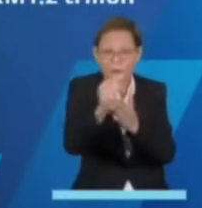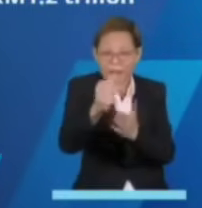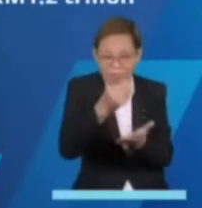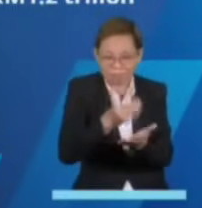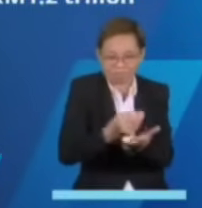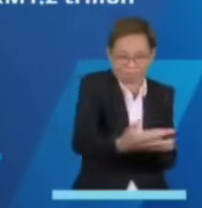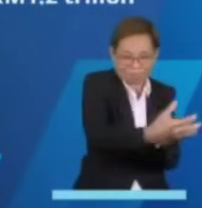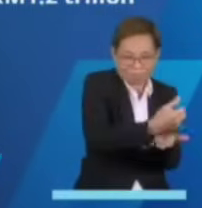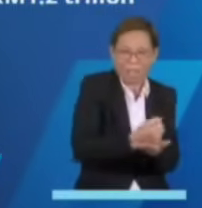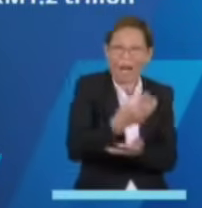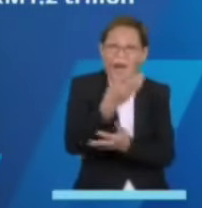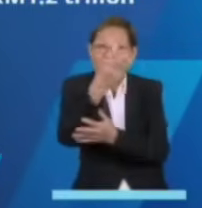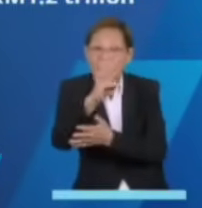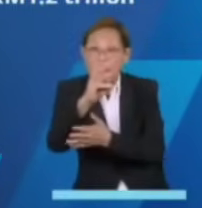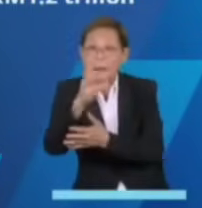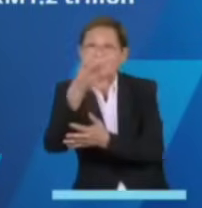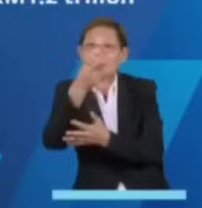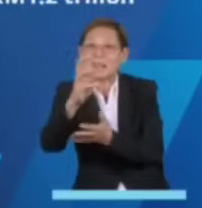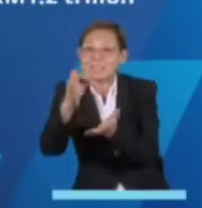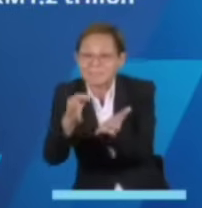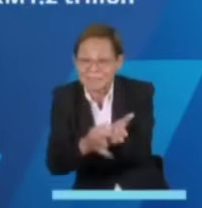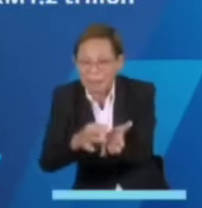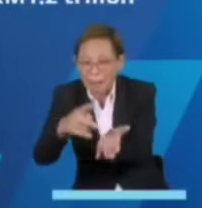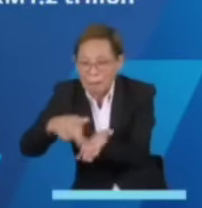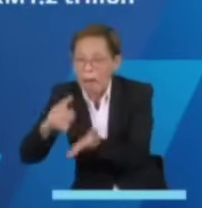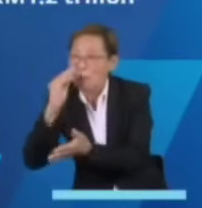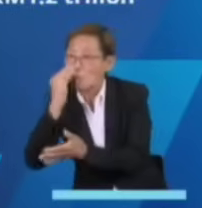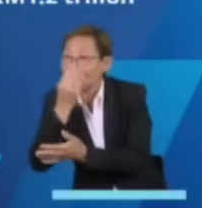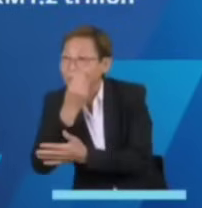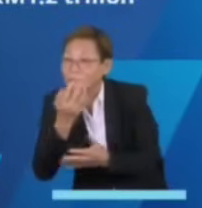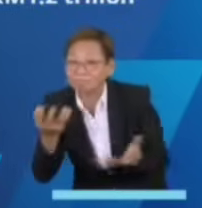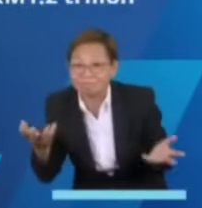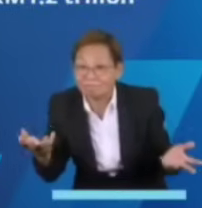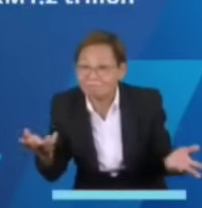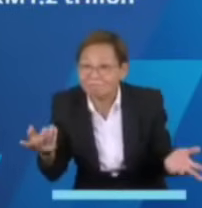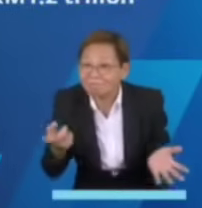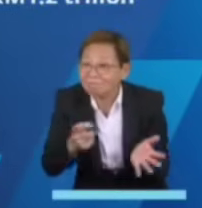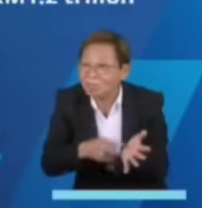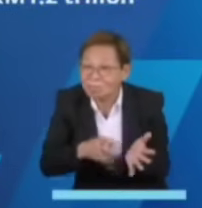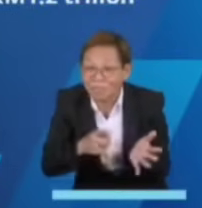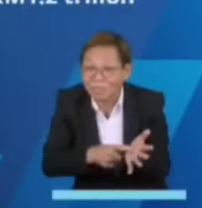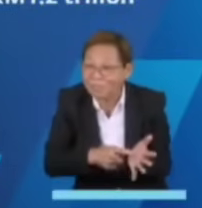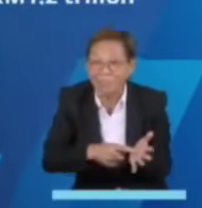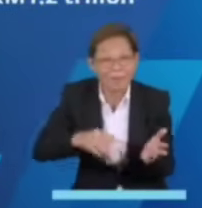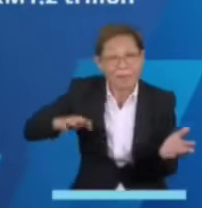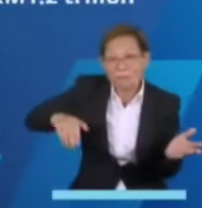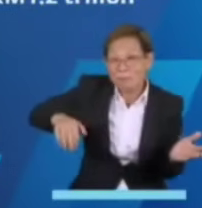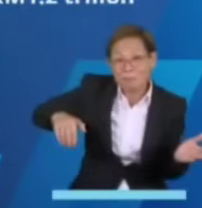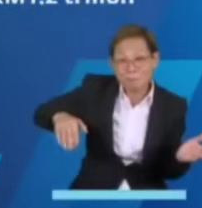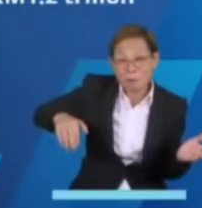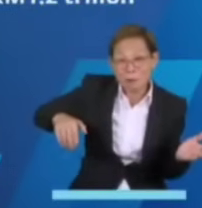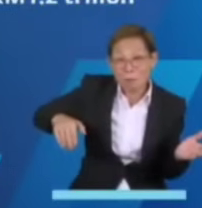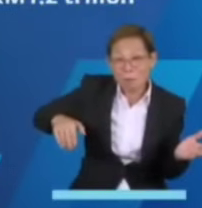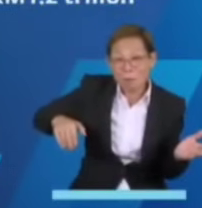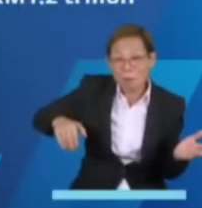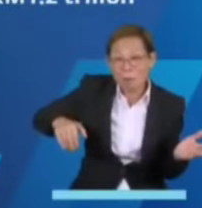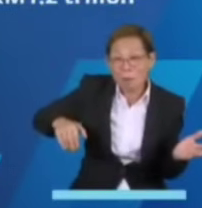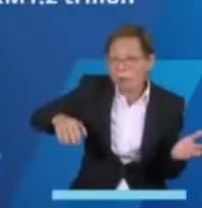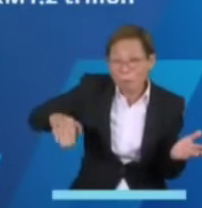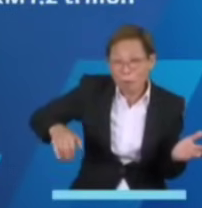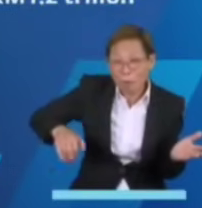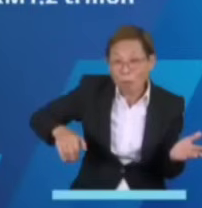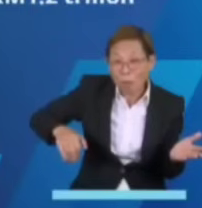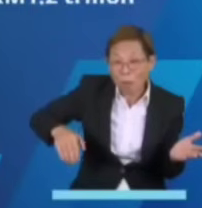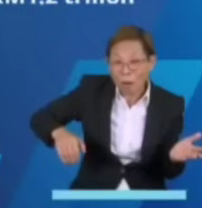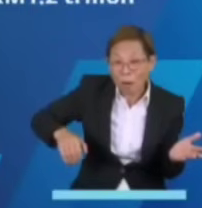seringgit, 16 sen bayar faedah hutang. Ini belum lagi bicara soal